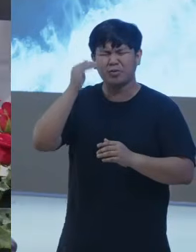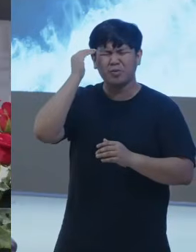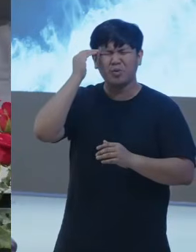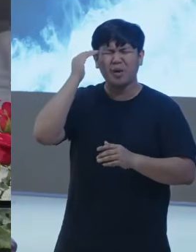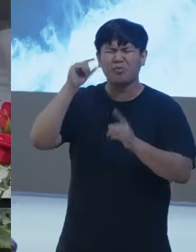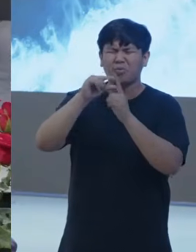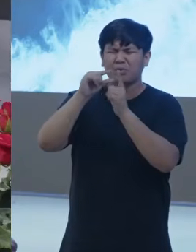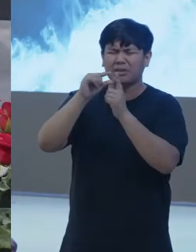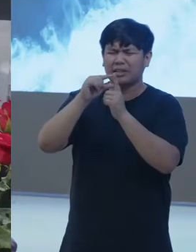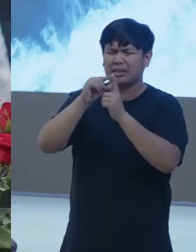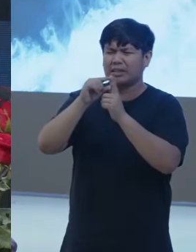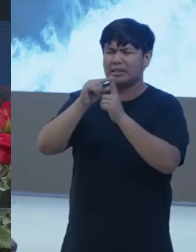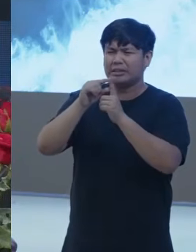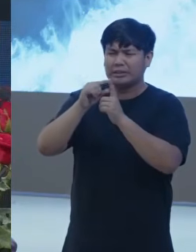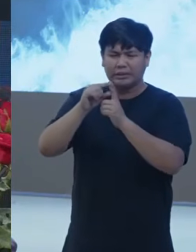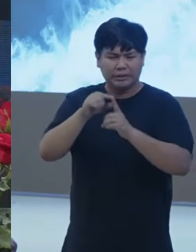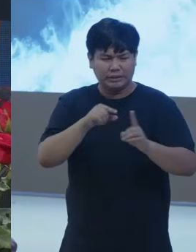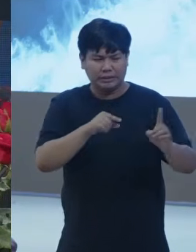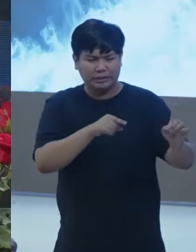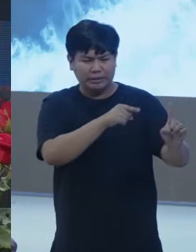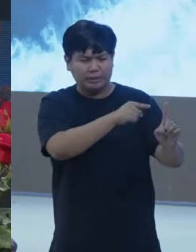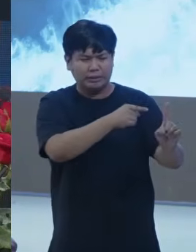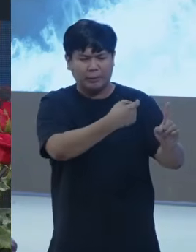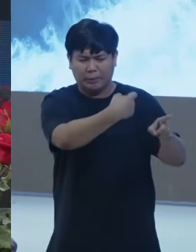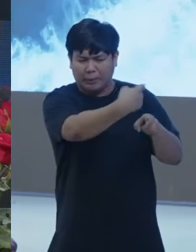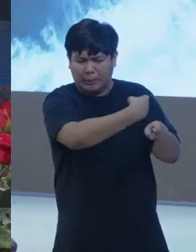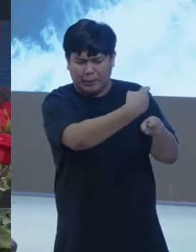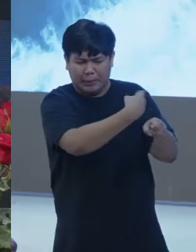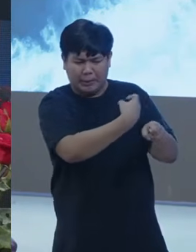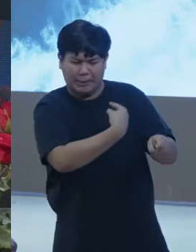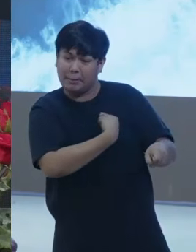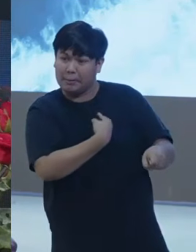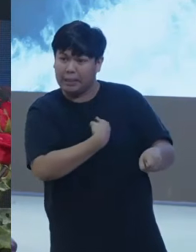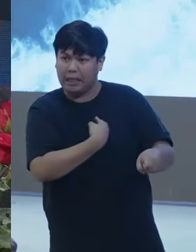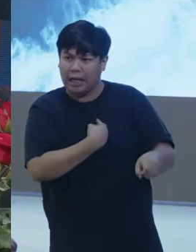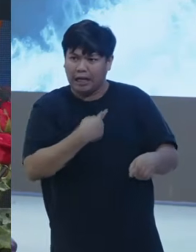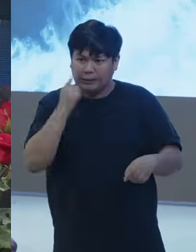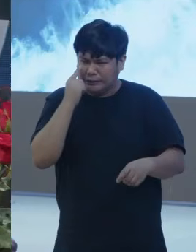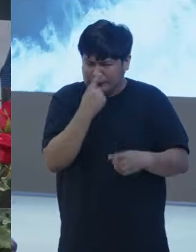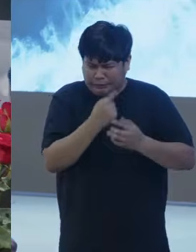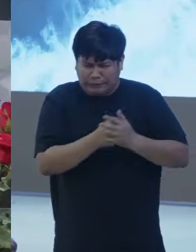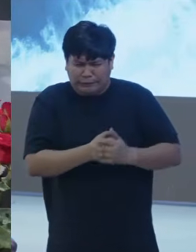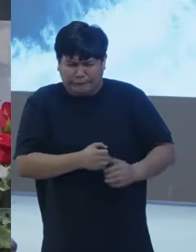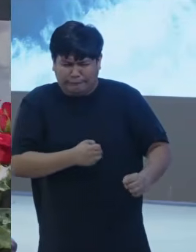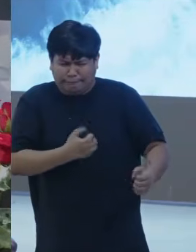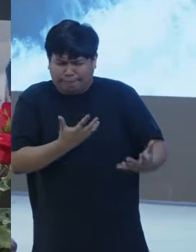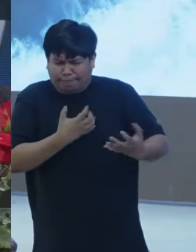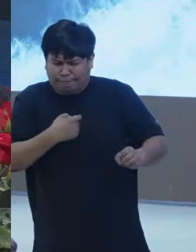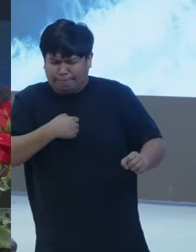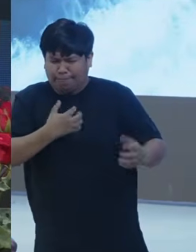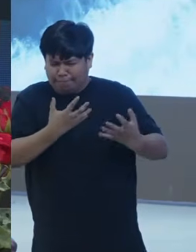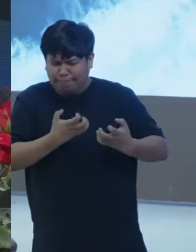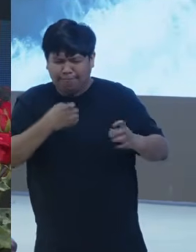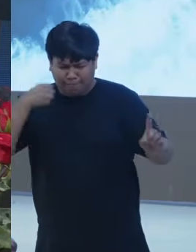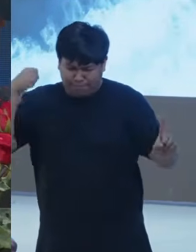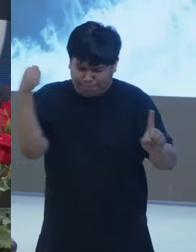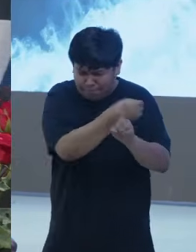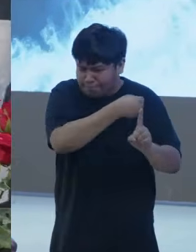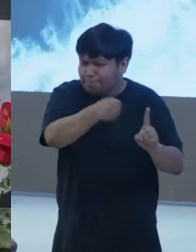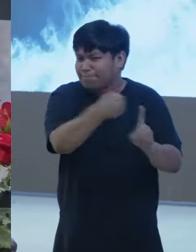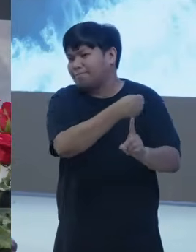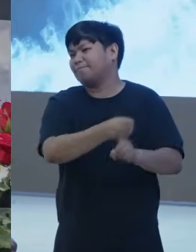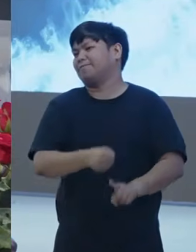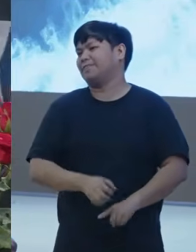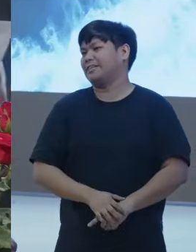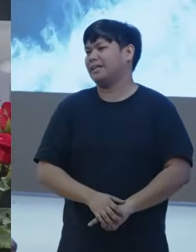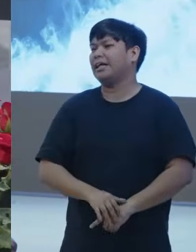Nanlilisik ang mata, yung parang dilat na parang lalabas na yung mata. Ganun po yun, yung nanlilisik ang